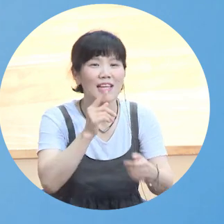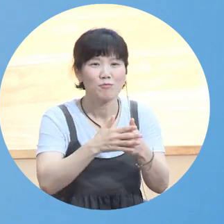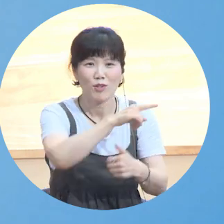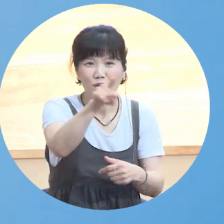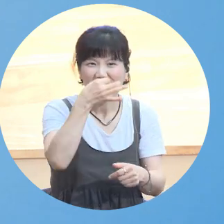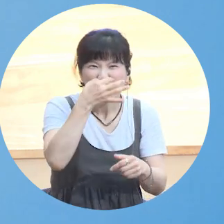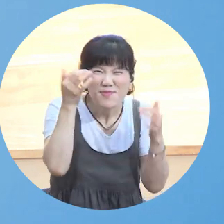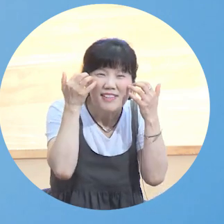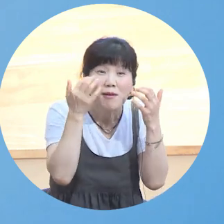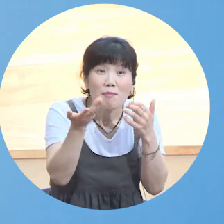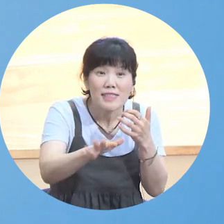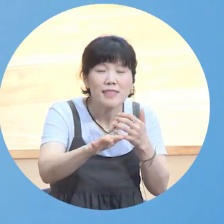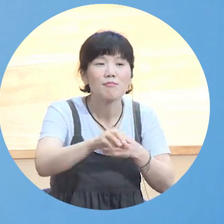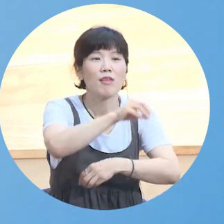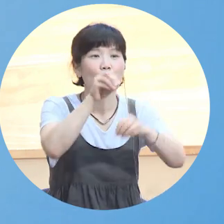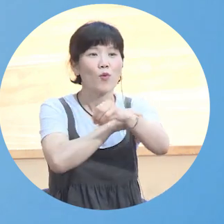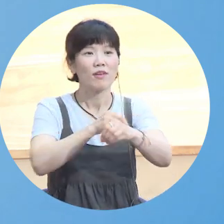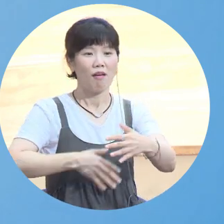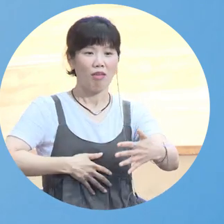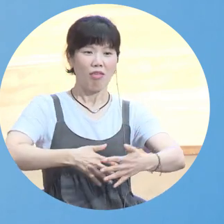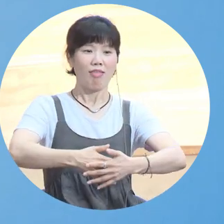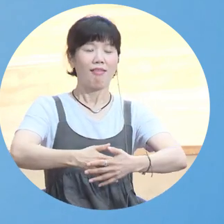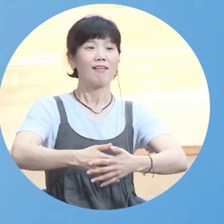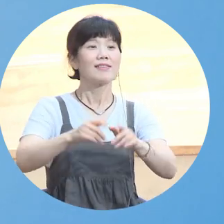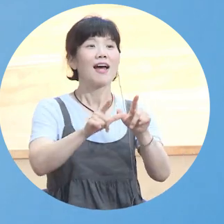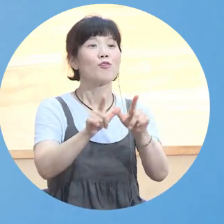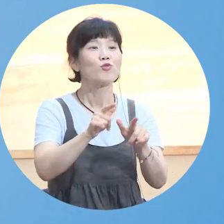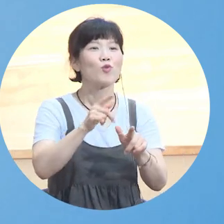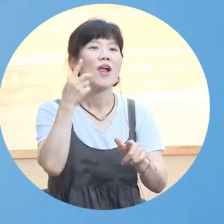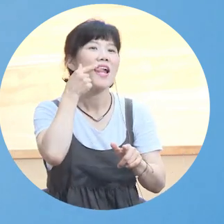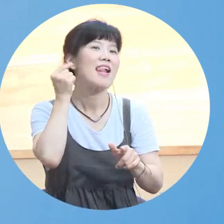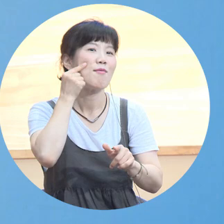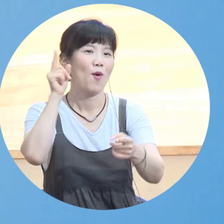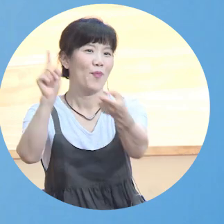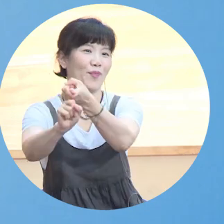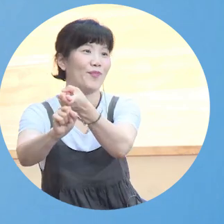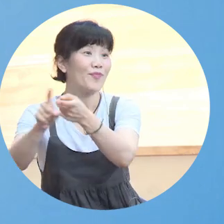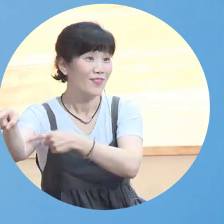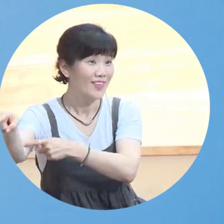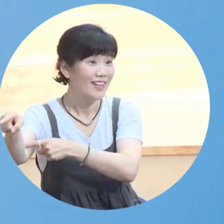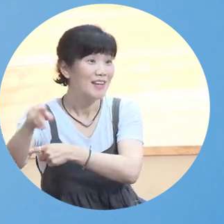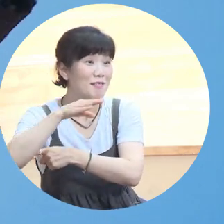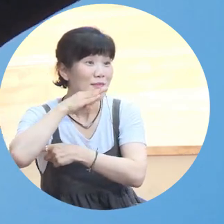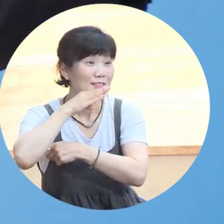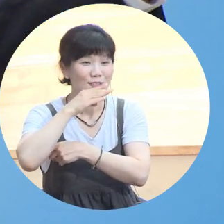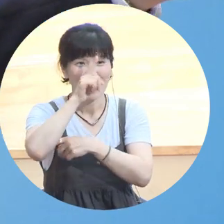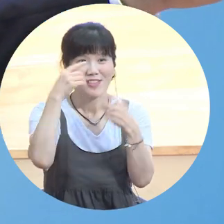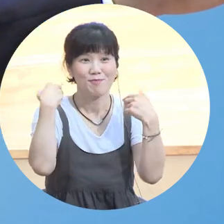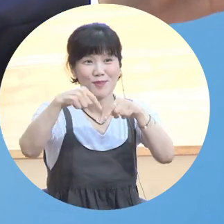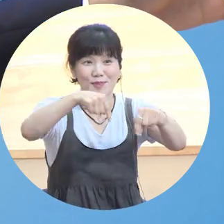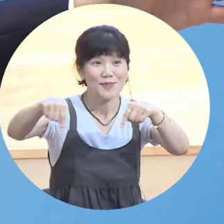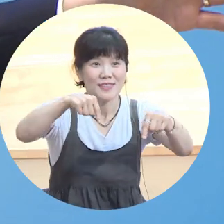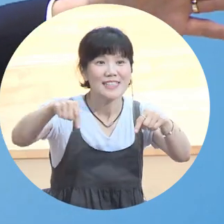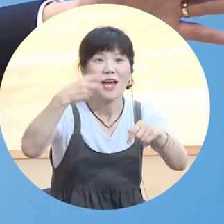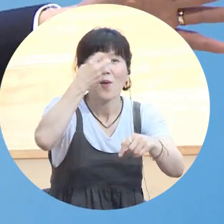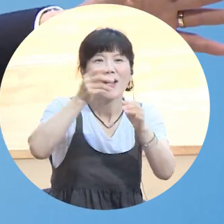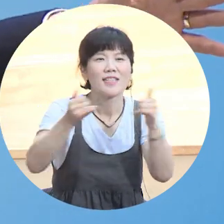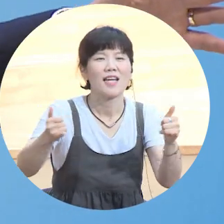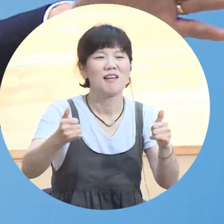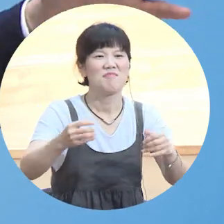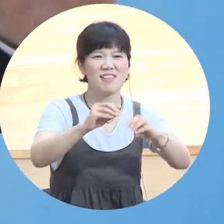먹었습니다 친일파는 총독부 에서 세운 관리들 그 관리들은 넓은 땅을 가지고